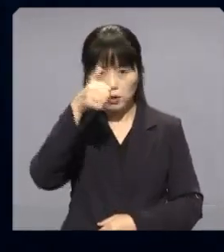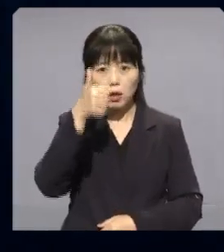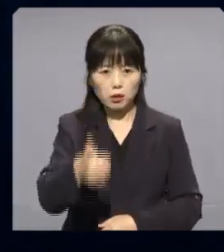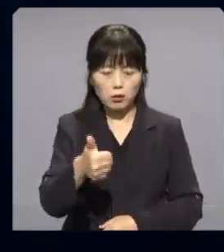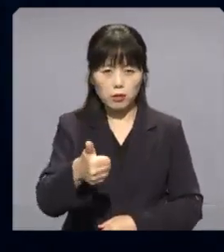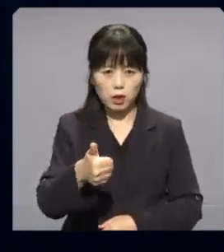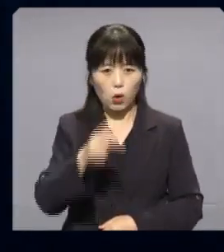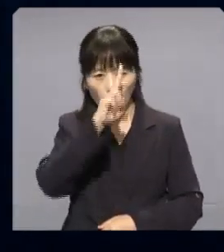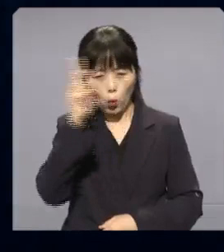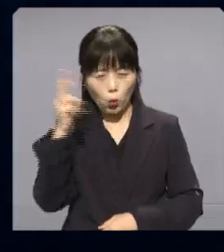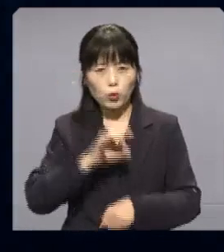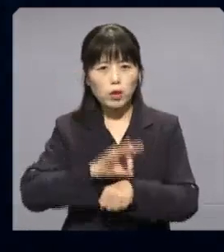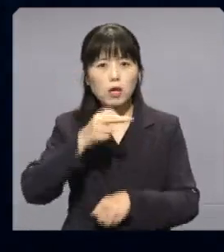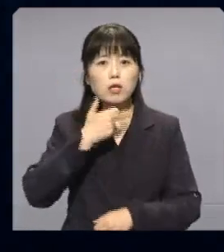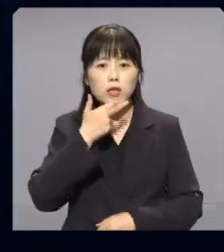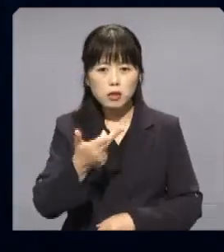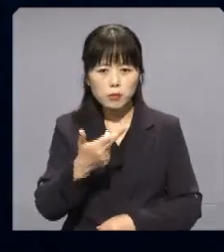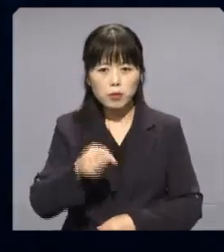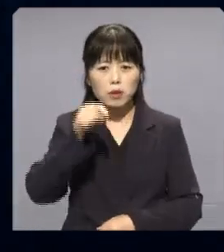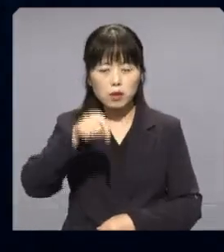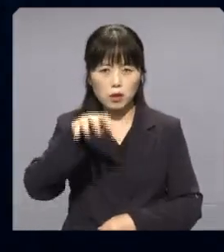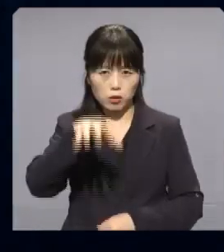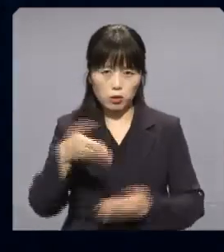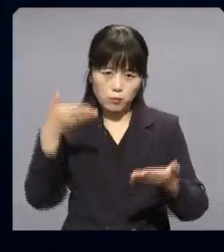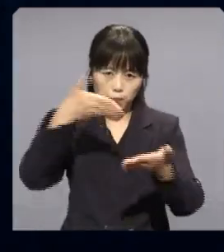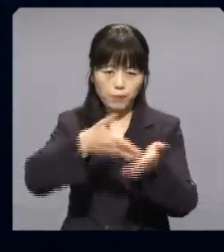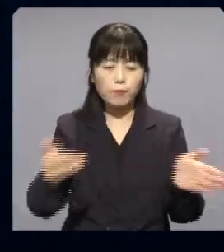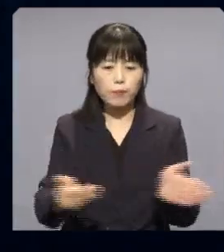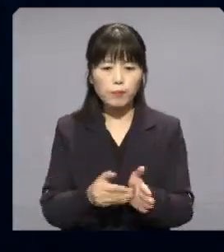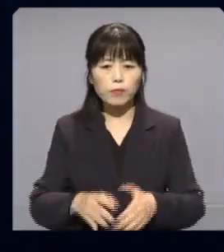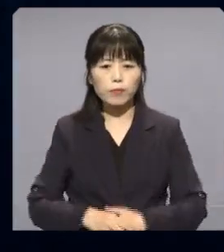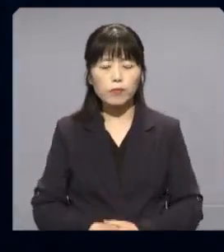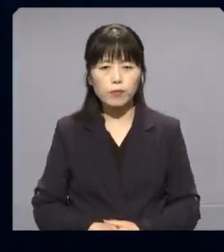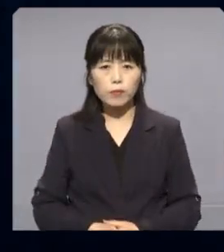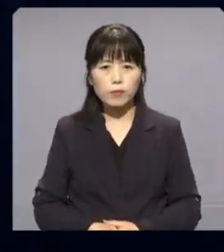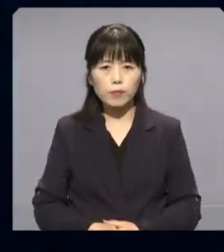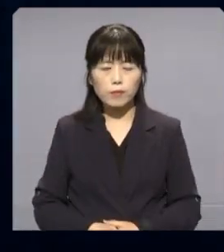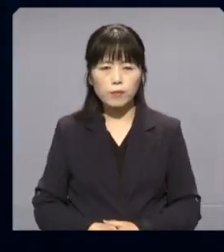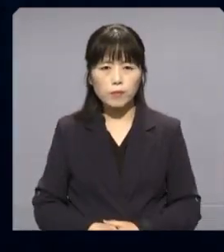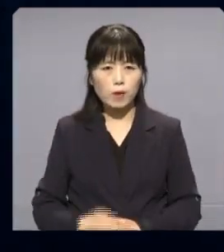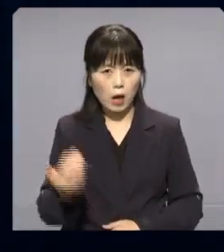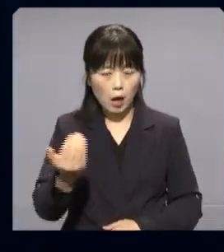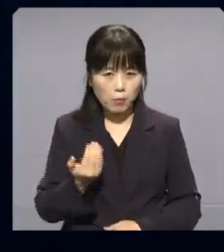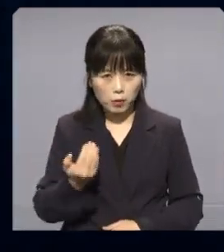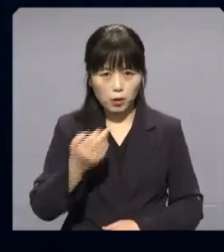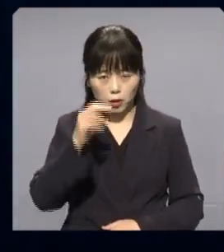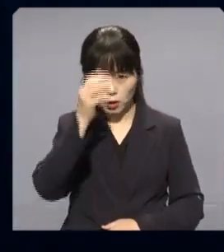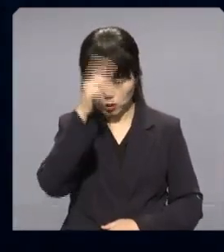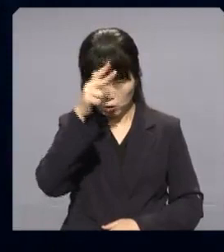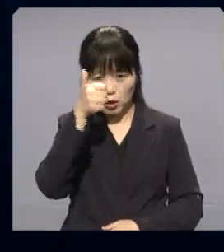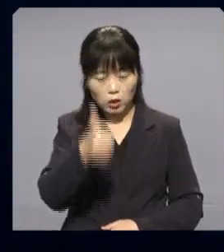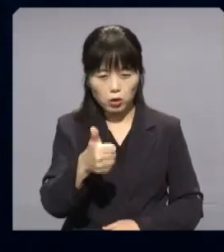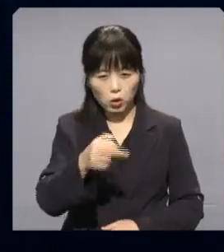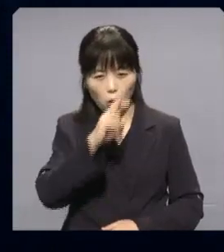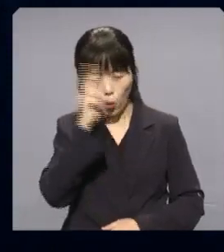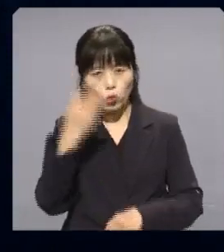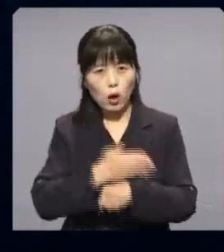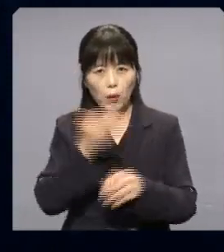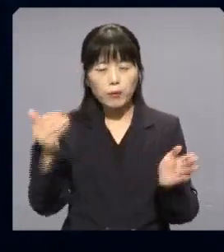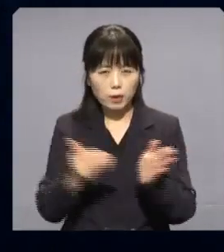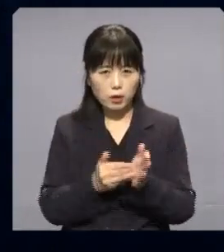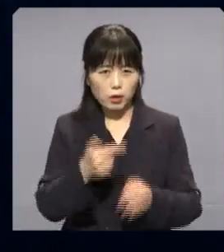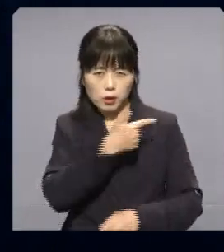용산경찰서장은 오후 10시 17분 현장에 도착했습니다. 앞서 이 전 서장은 오후